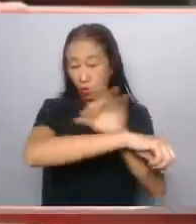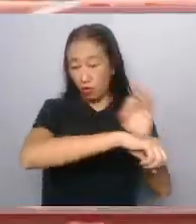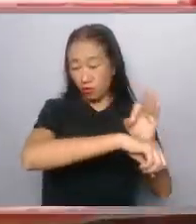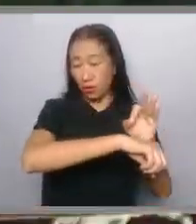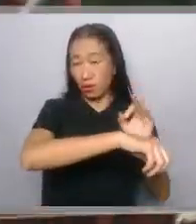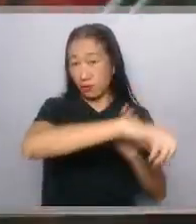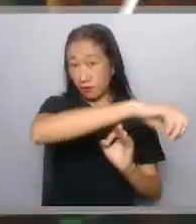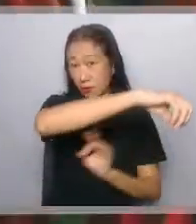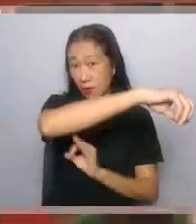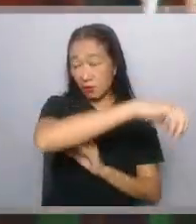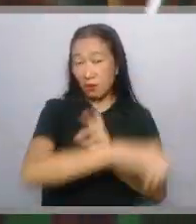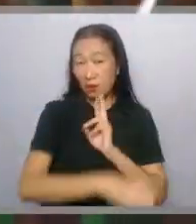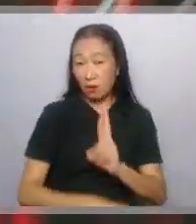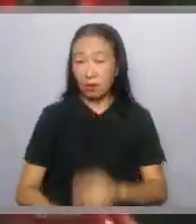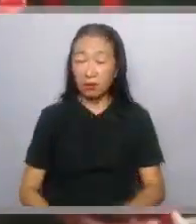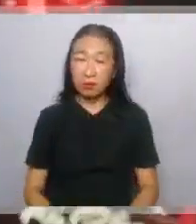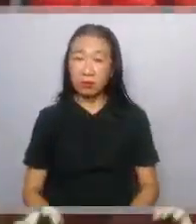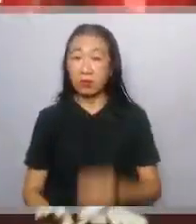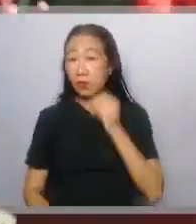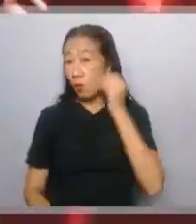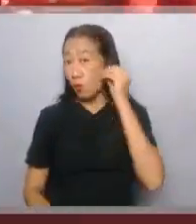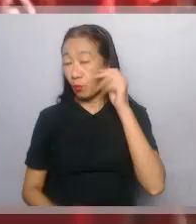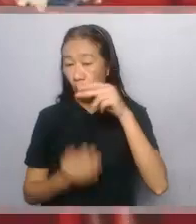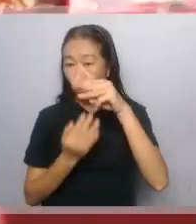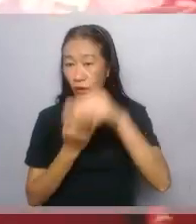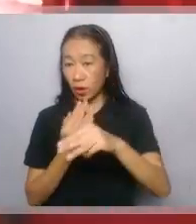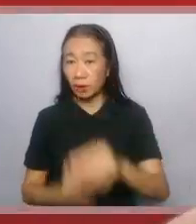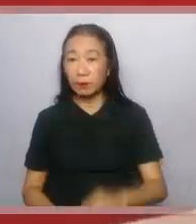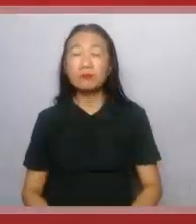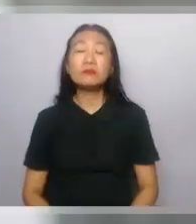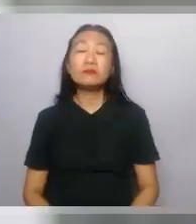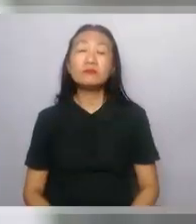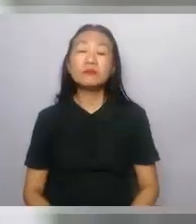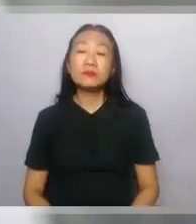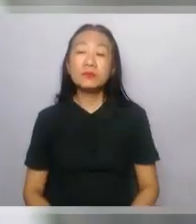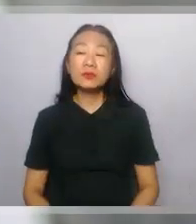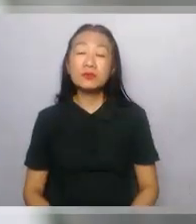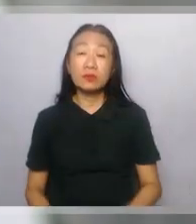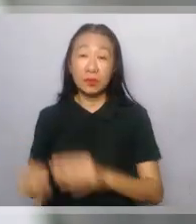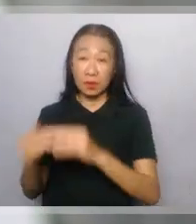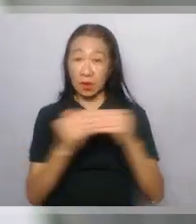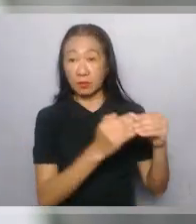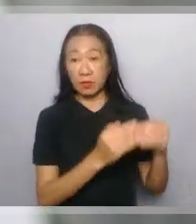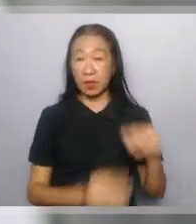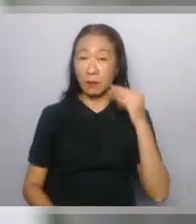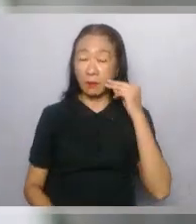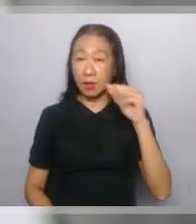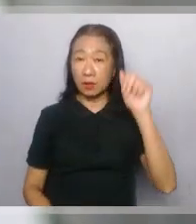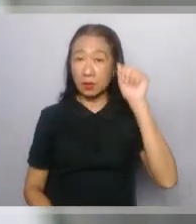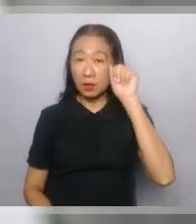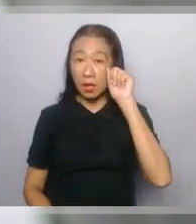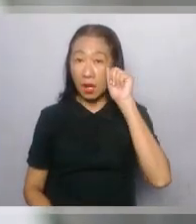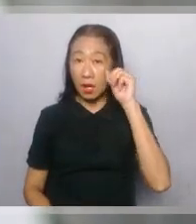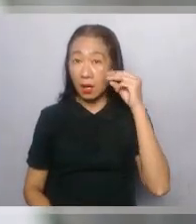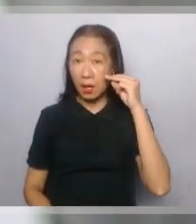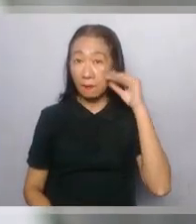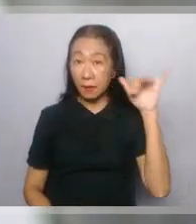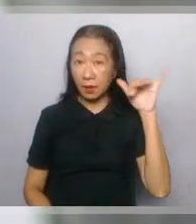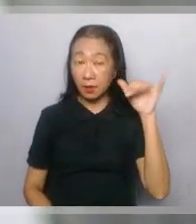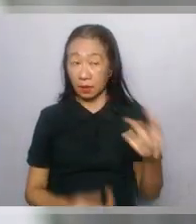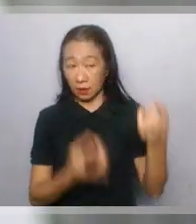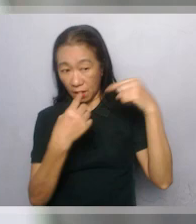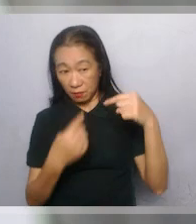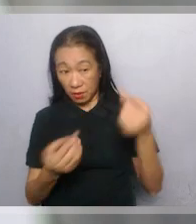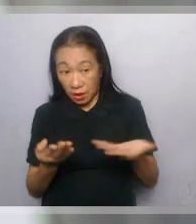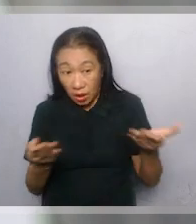from Northfield ay yung mga home program, Ginaguide kami ni Ma'am Amil, bumababa siya